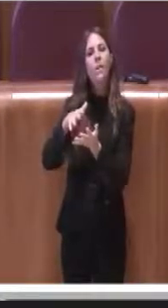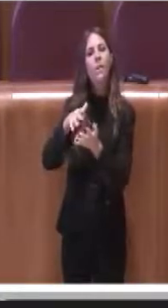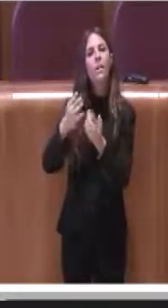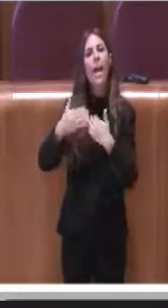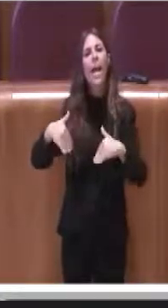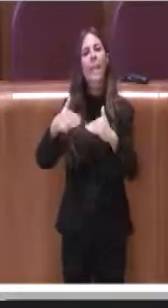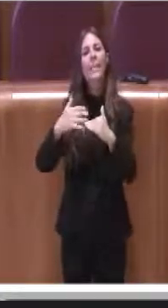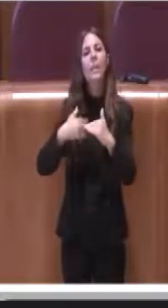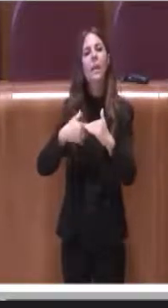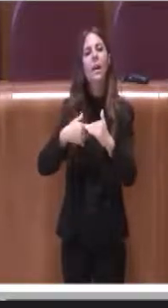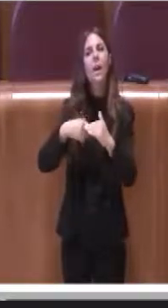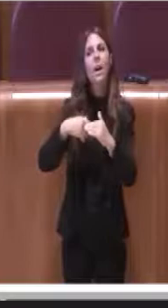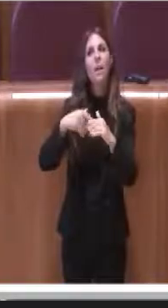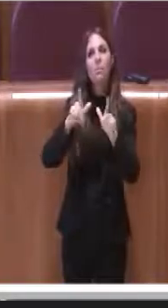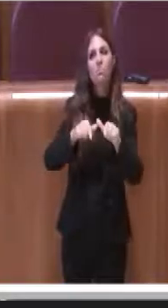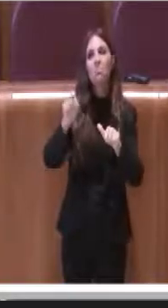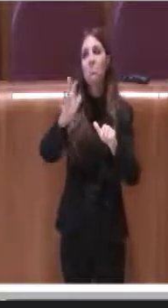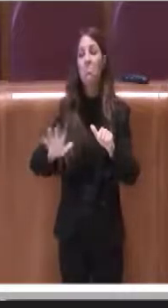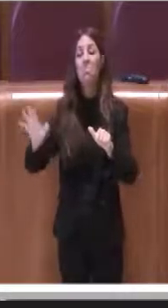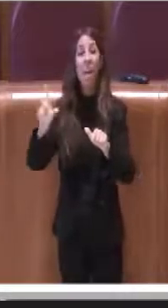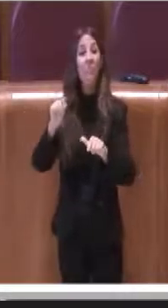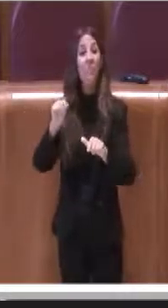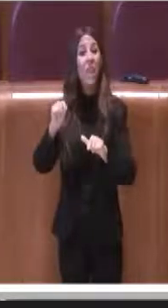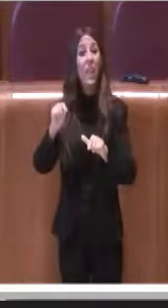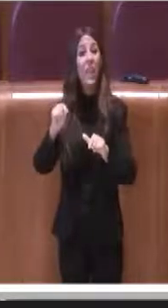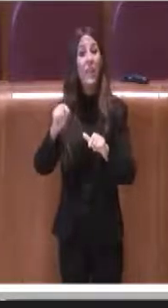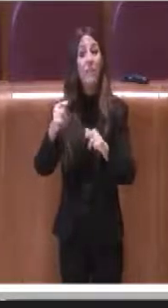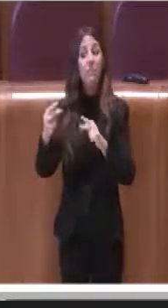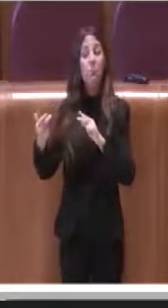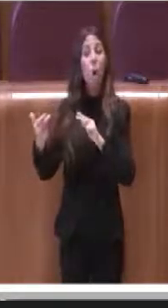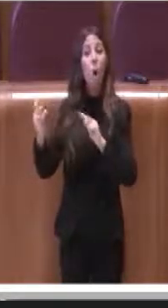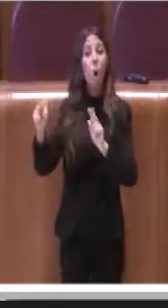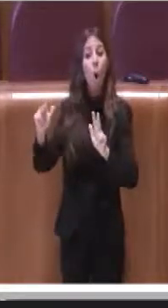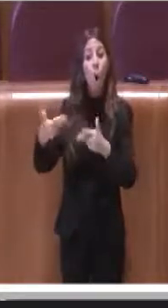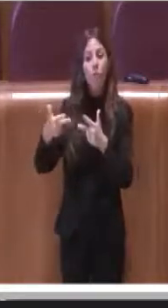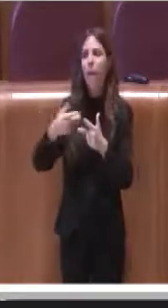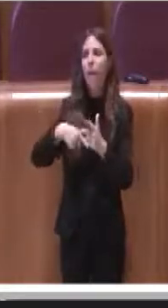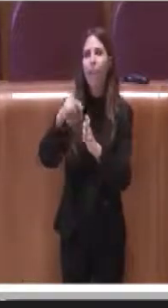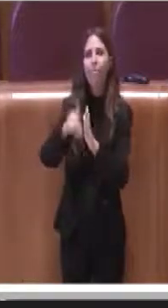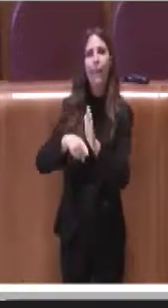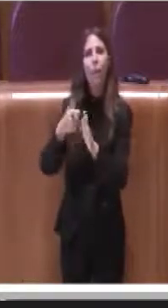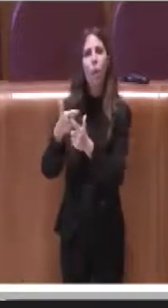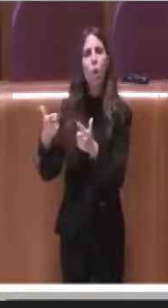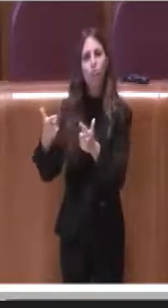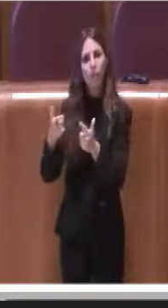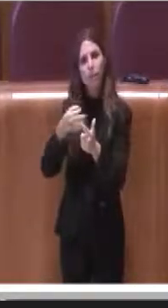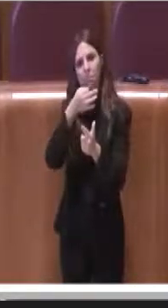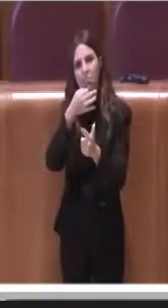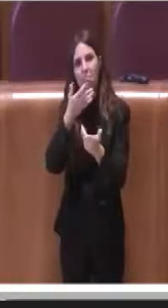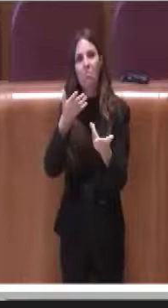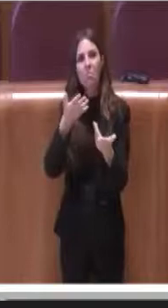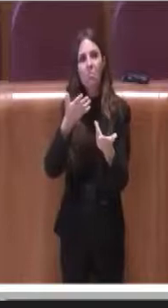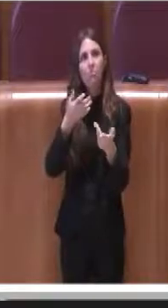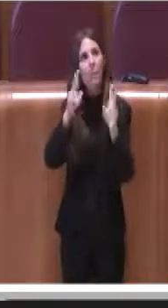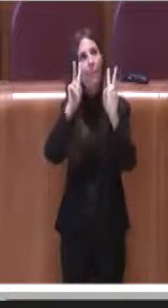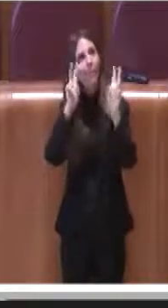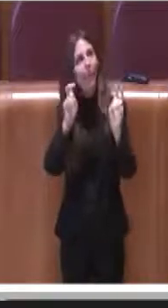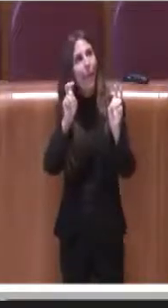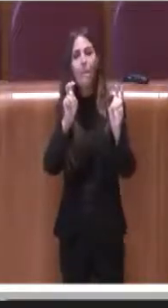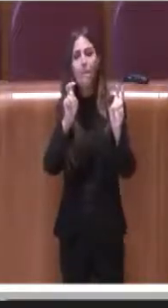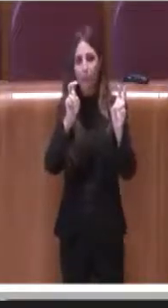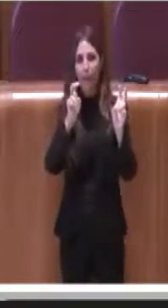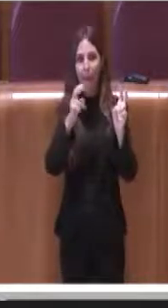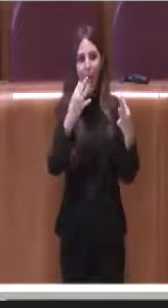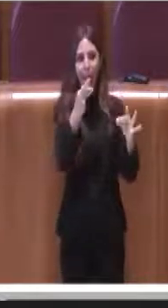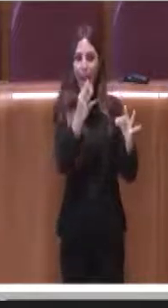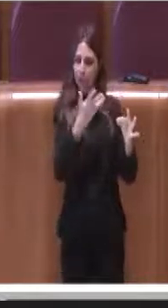nel 2017, dopo una ventina di sedute, è rimasta senza decreto attuativo. Quindi si parla molto del tema su